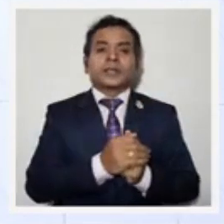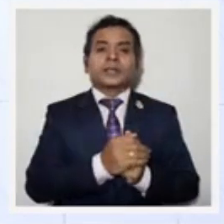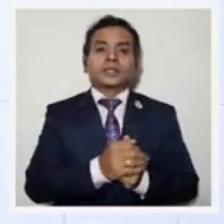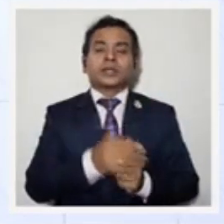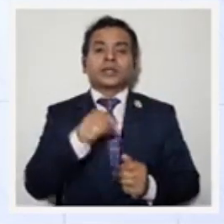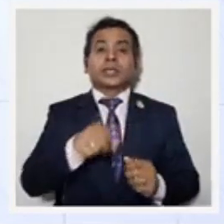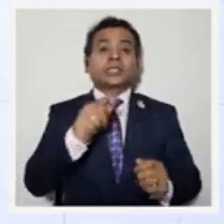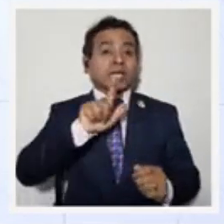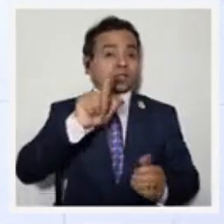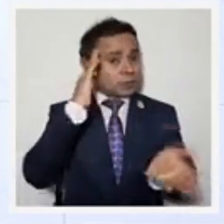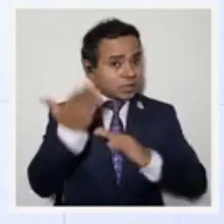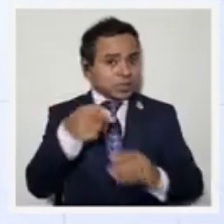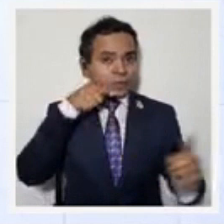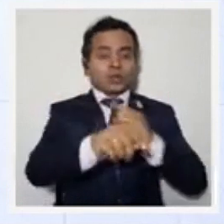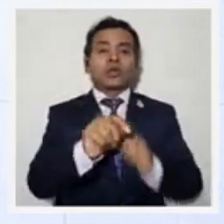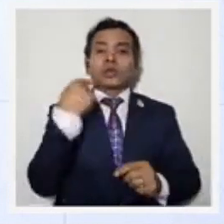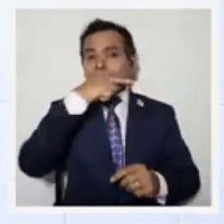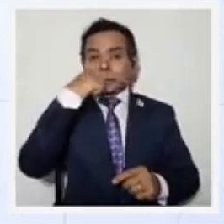মৃত্যুদের বয়স এবং